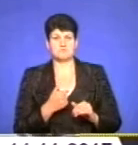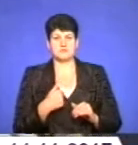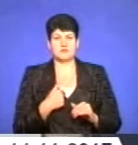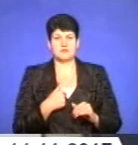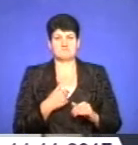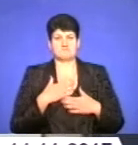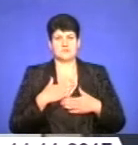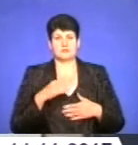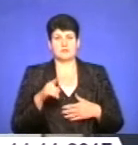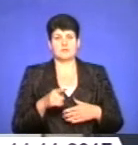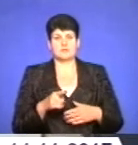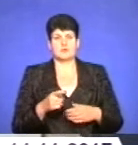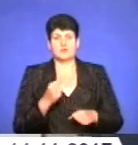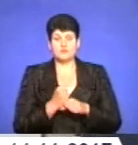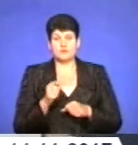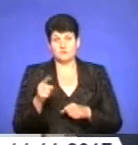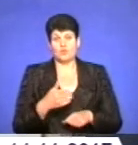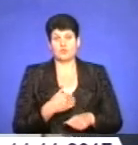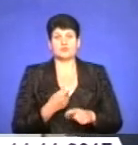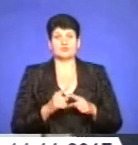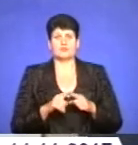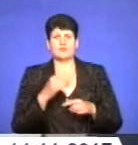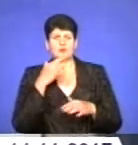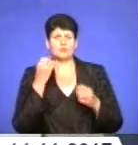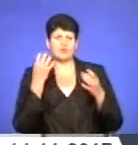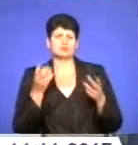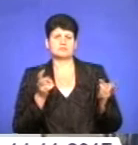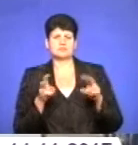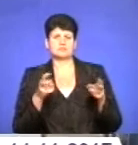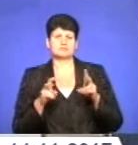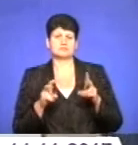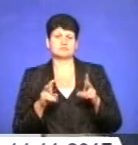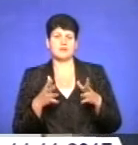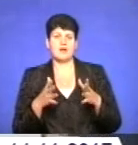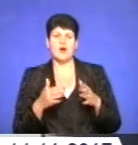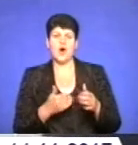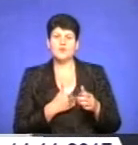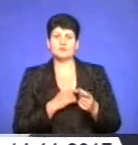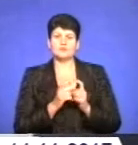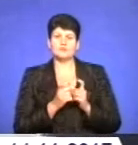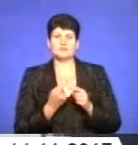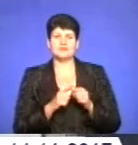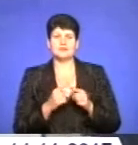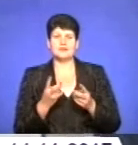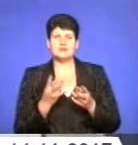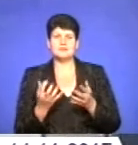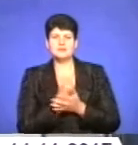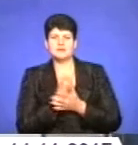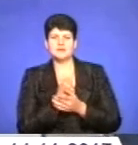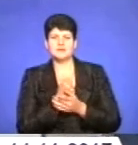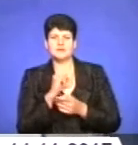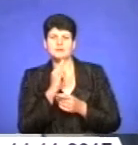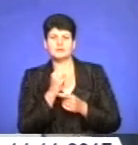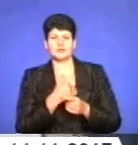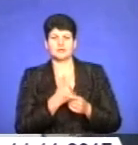з ним працювати, тому що він хоче цього. Бо багато дітей просто ходять до нас на заняття, а от хотіти боротися, треба знайти ту дитину, ту ізюмінку,